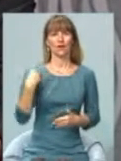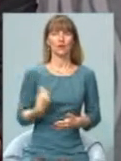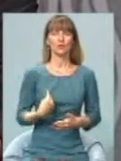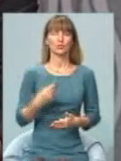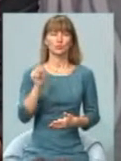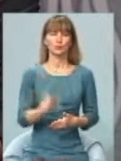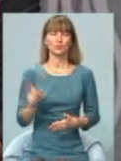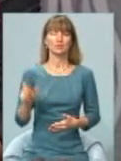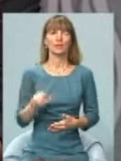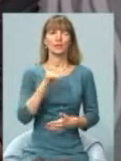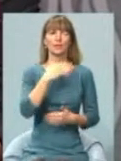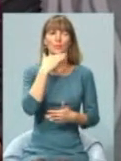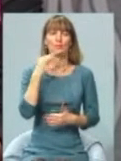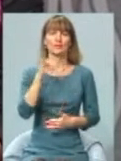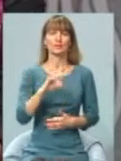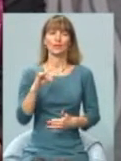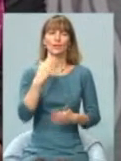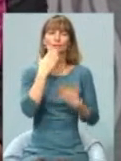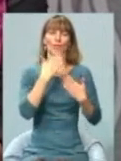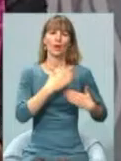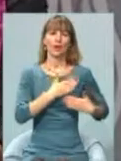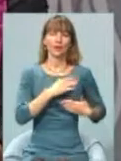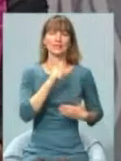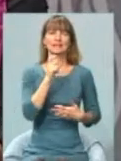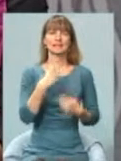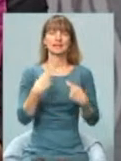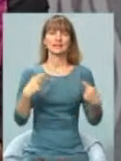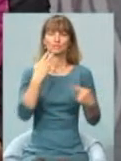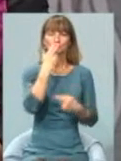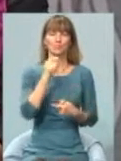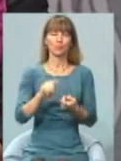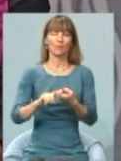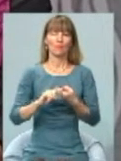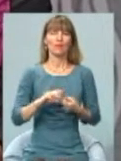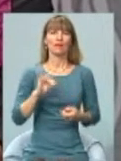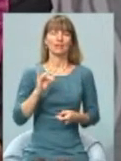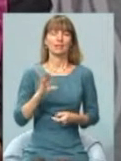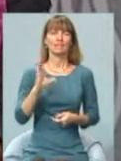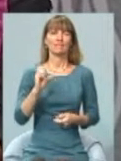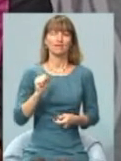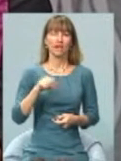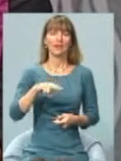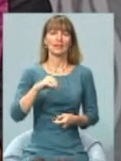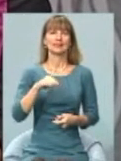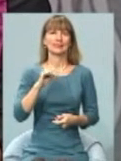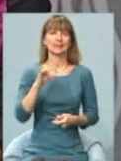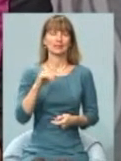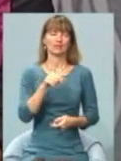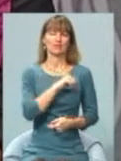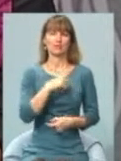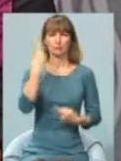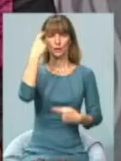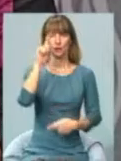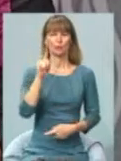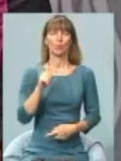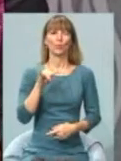французи, вони взагалі, там у них дуже багато історій з коханням, з різними такими звичаями пов'язані. І, власне, валентинки вони також самі і придумали. Ну, а